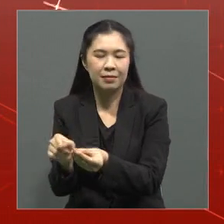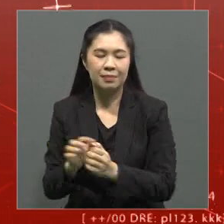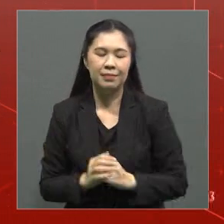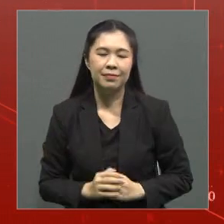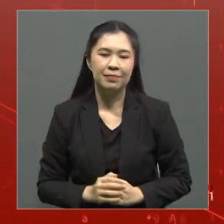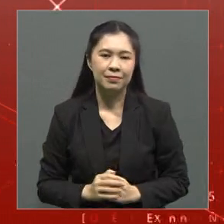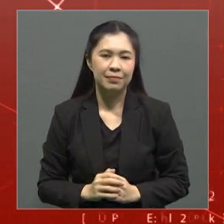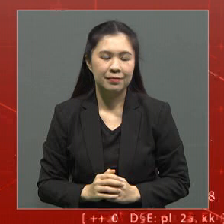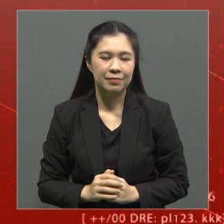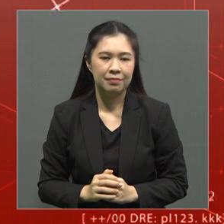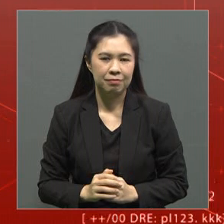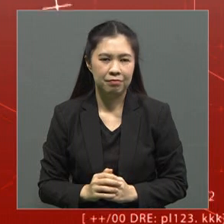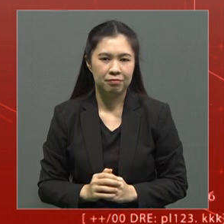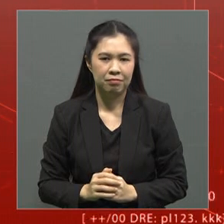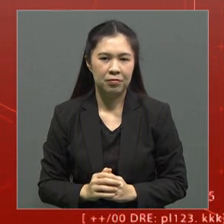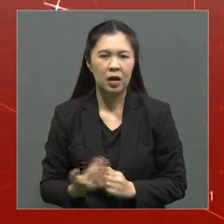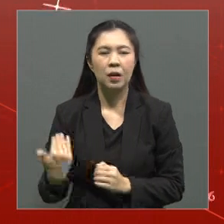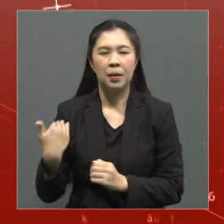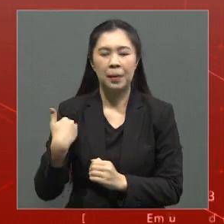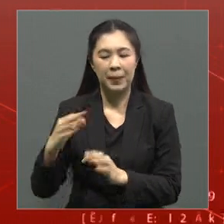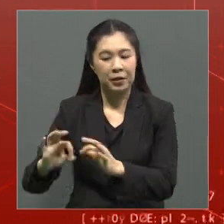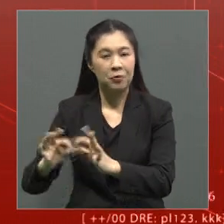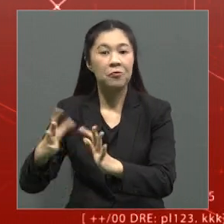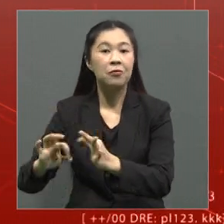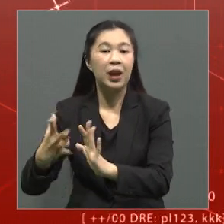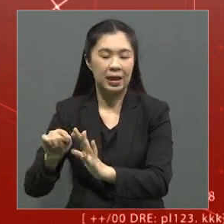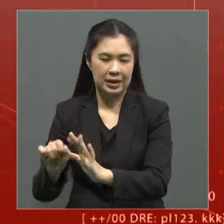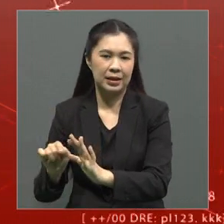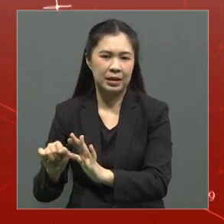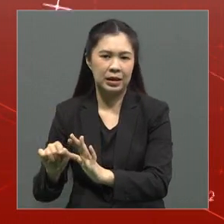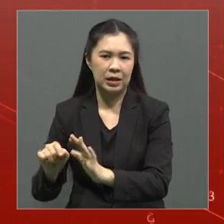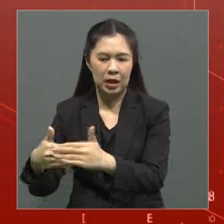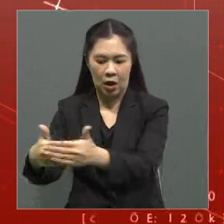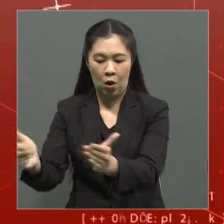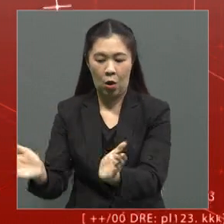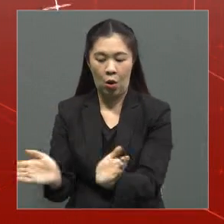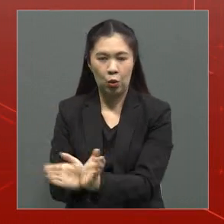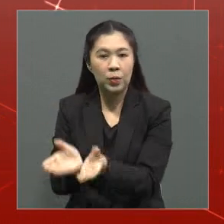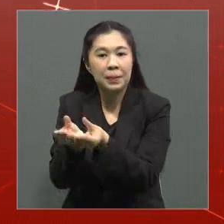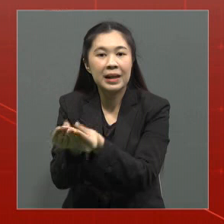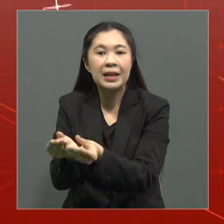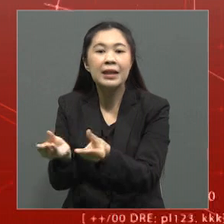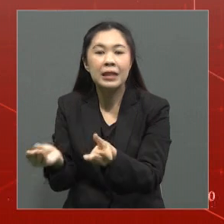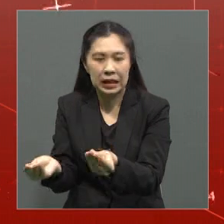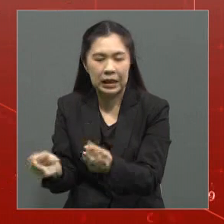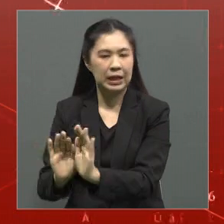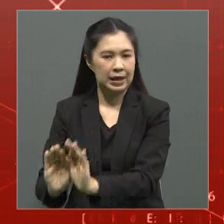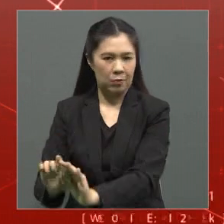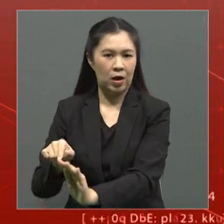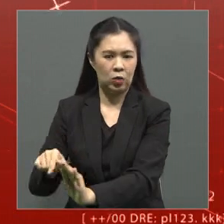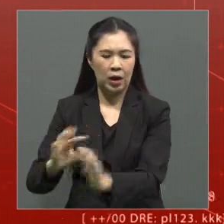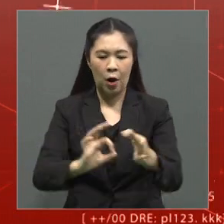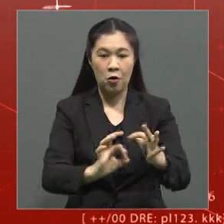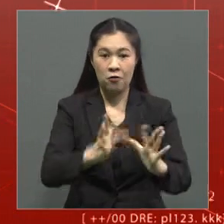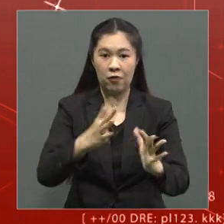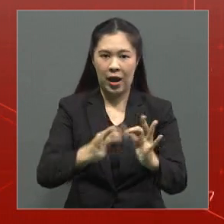อย่างที่บอกไปว่าคือมันเป็นสะเก็ดไฟที่มาโดนกับที่หลุมที่เก็บดินระเบิดตรงนั้นน่ะเป็นหลุมใหญ่ที่สุดตรงนั้นเนี่ยมัน